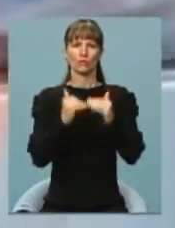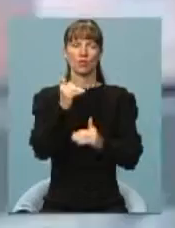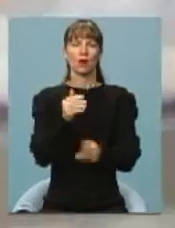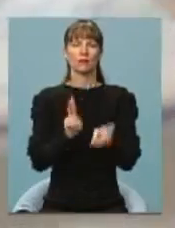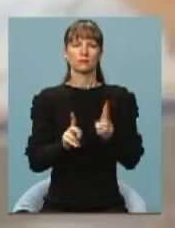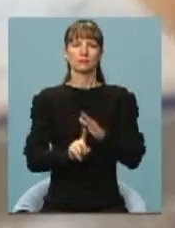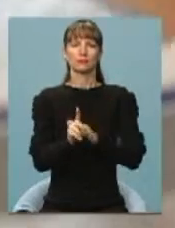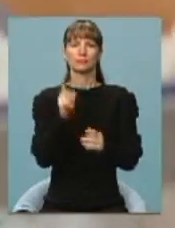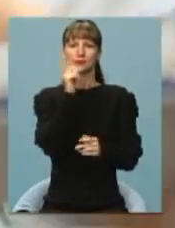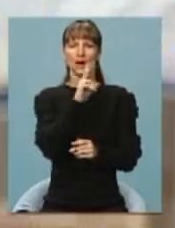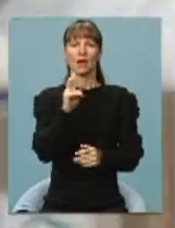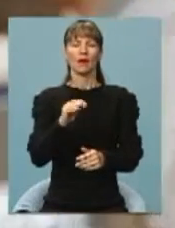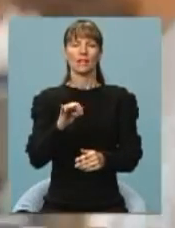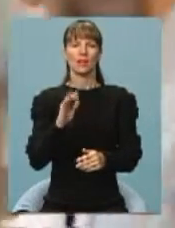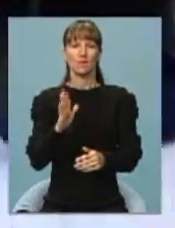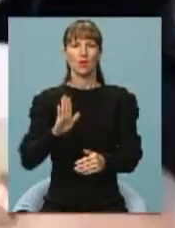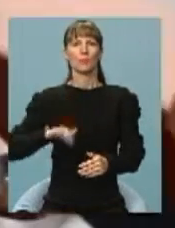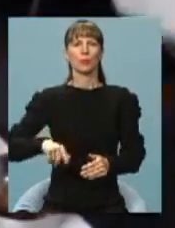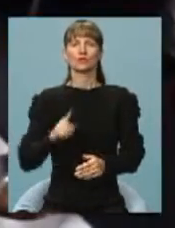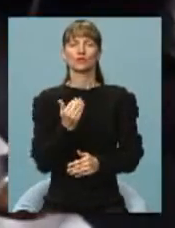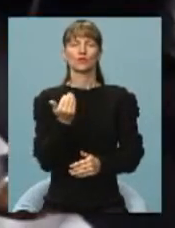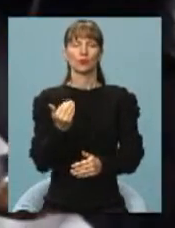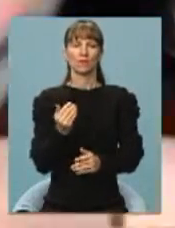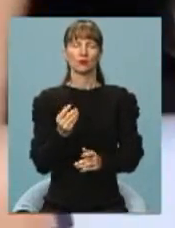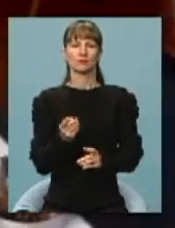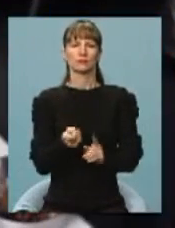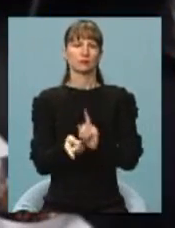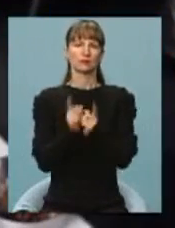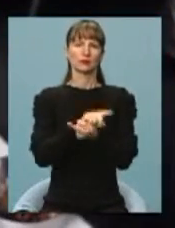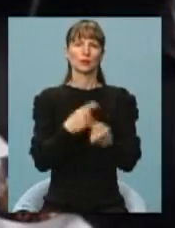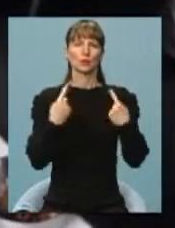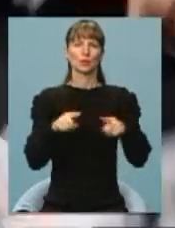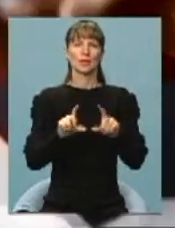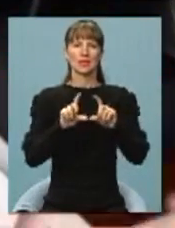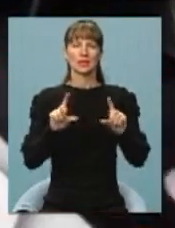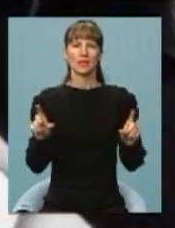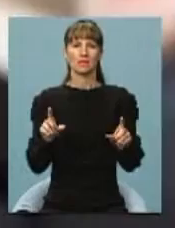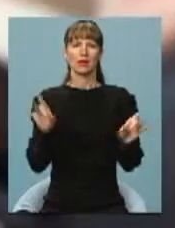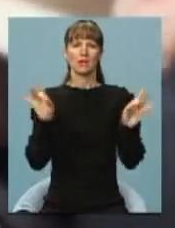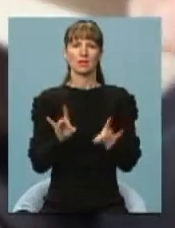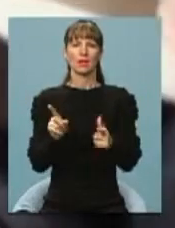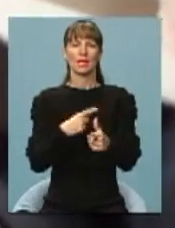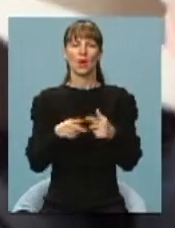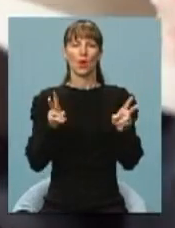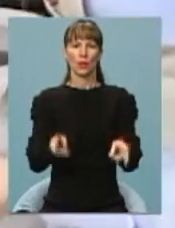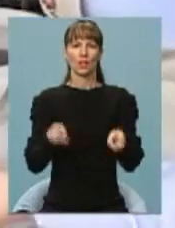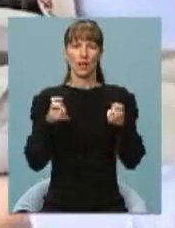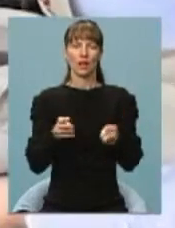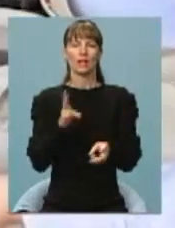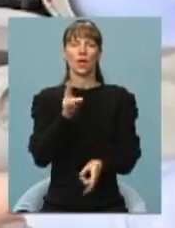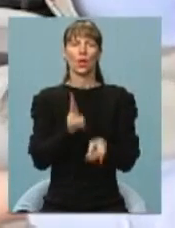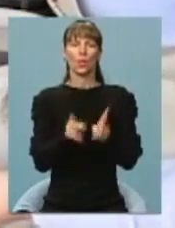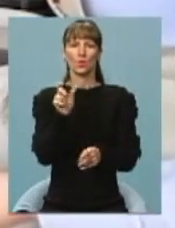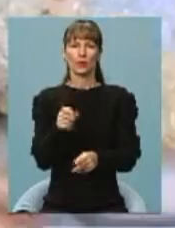з невеличких кафетеріїв, після чого прямують до престижних закладів типу ресторанів чи готелів. На кухні повари не